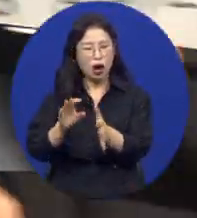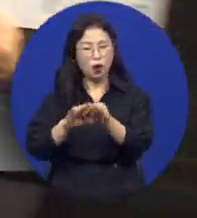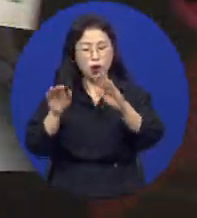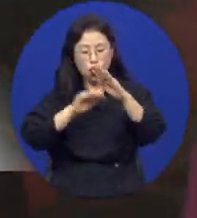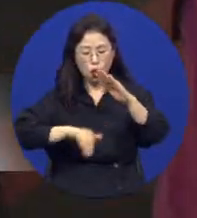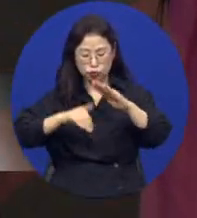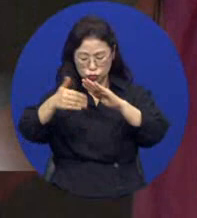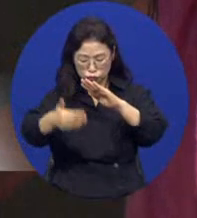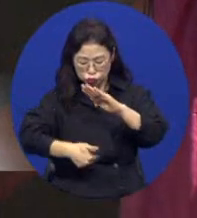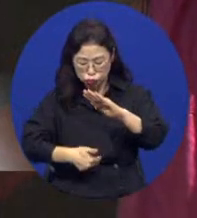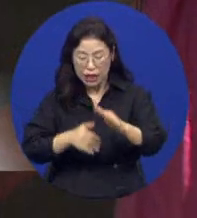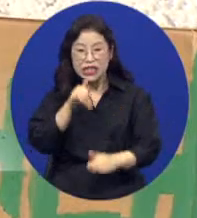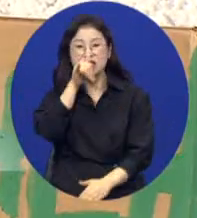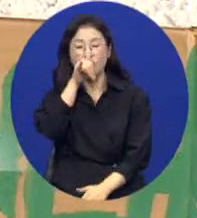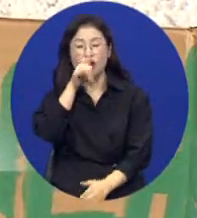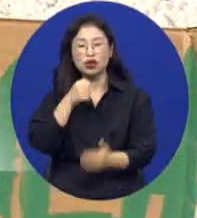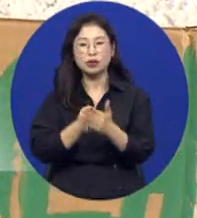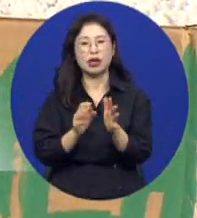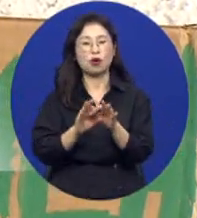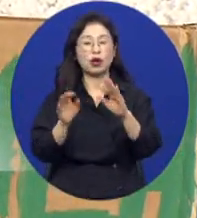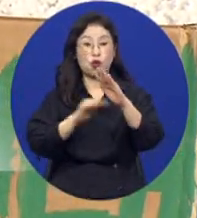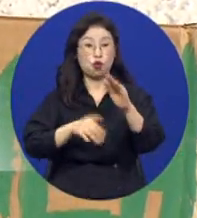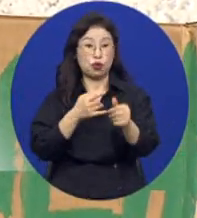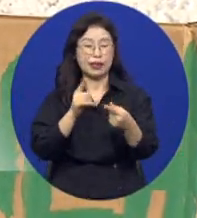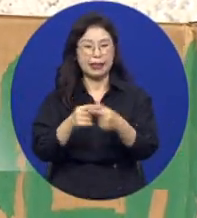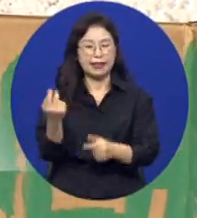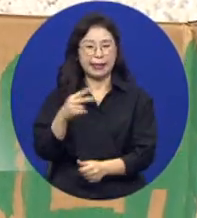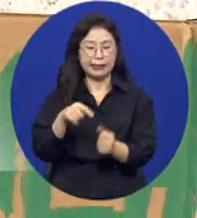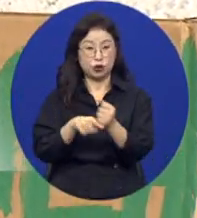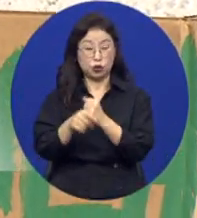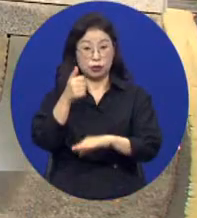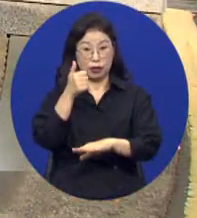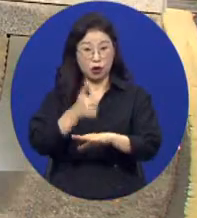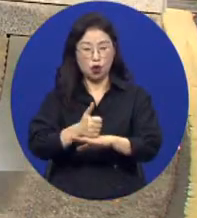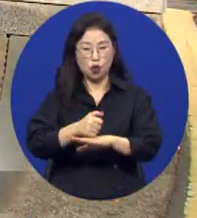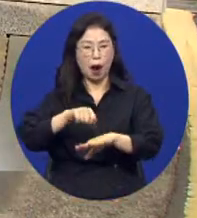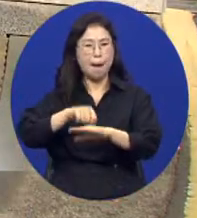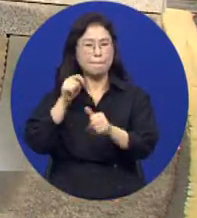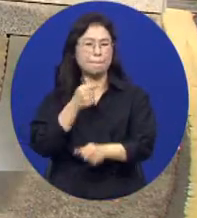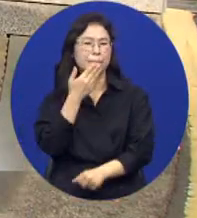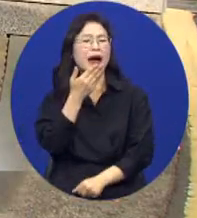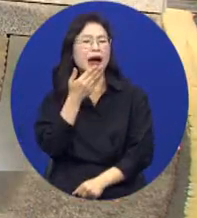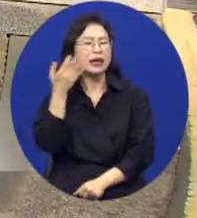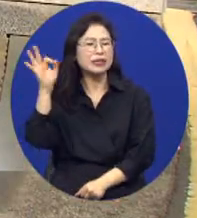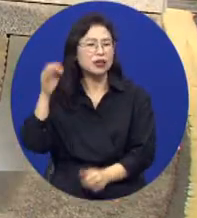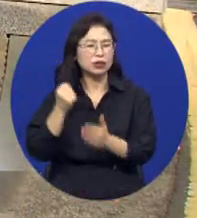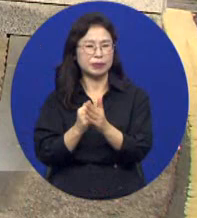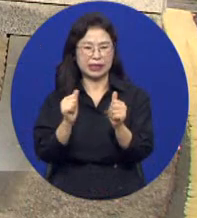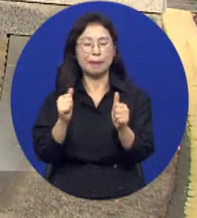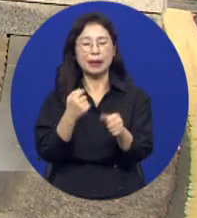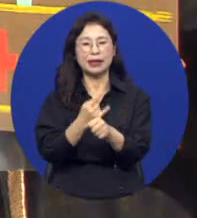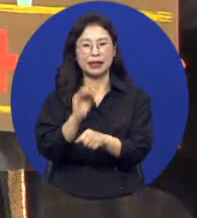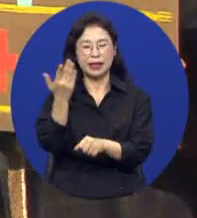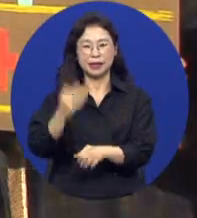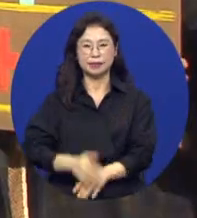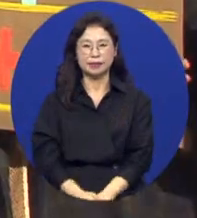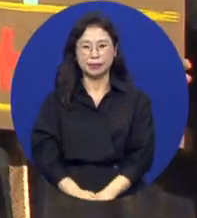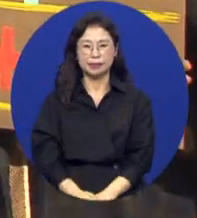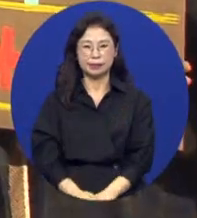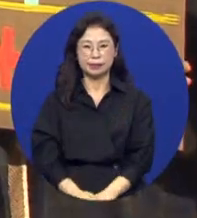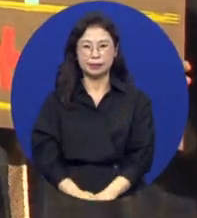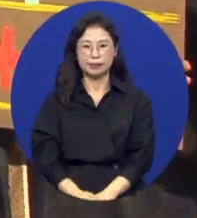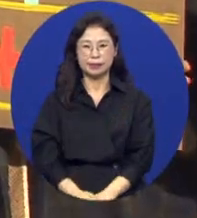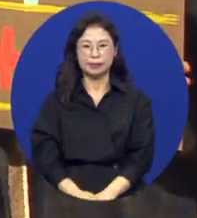공문서를 추가로 확인하고 관계 공무원들을 재조사한 결과 처벌 필요성이 인정돼 재판에 넘기기로 했다고